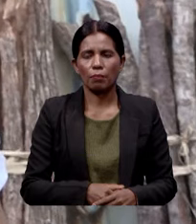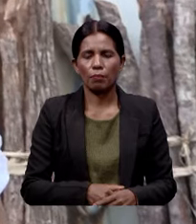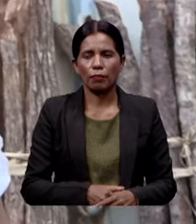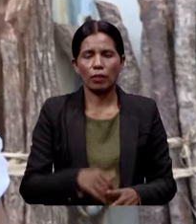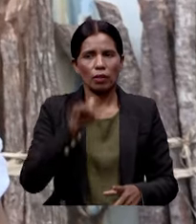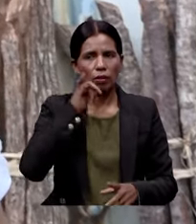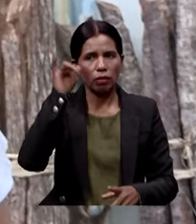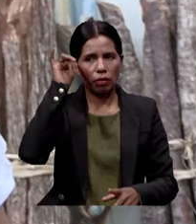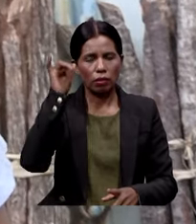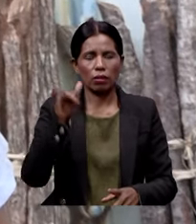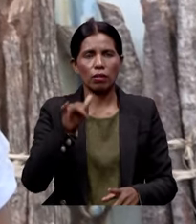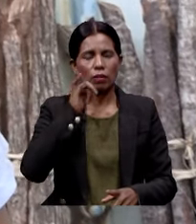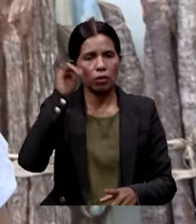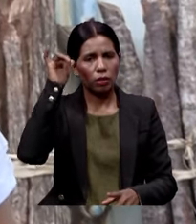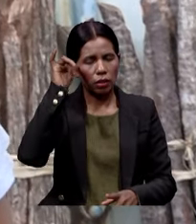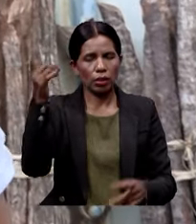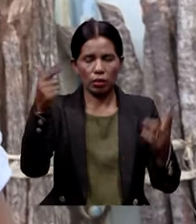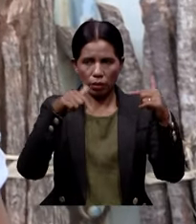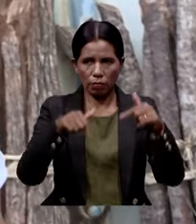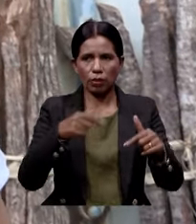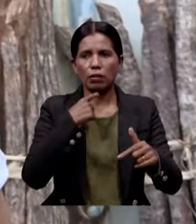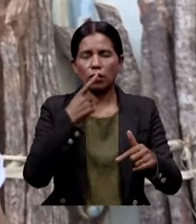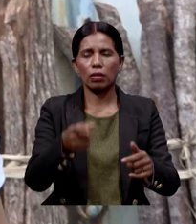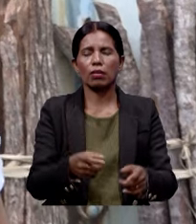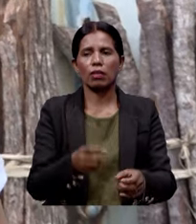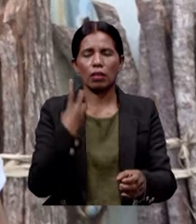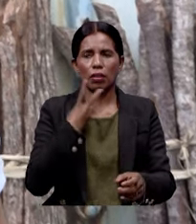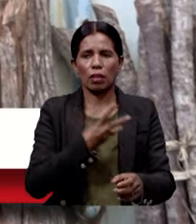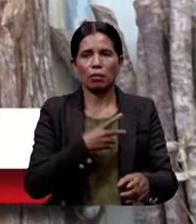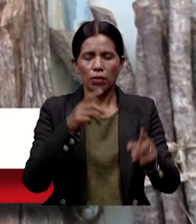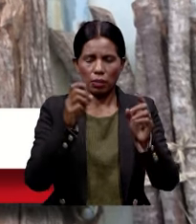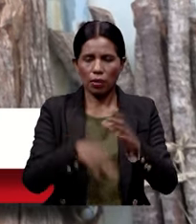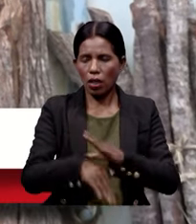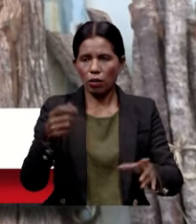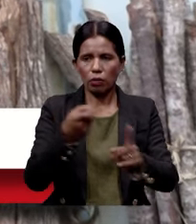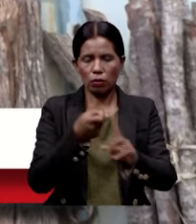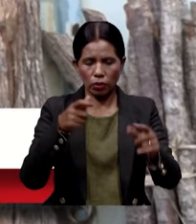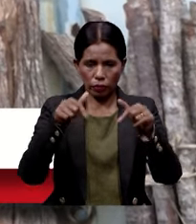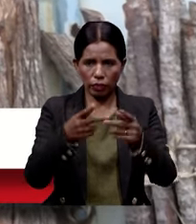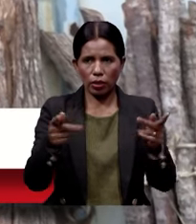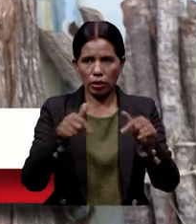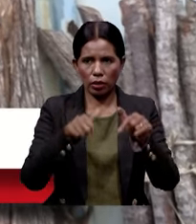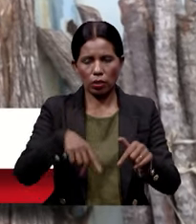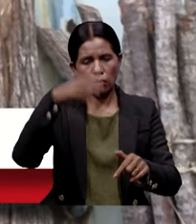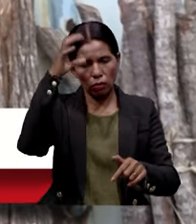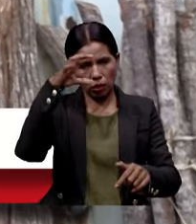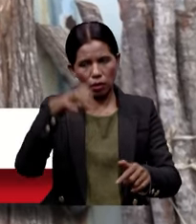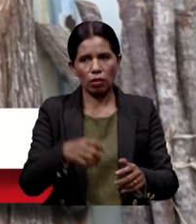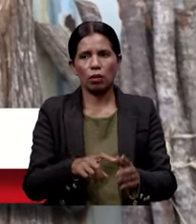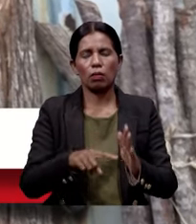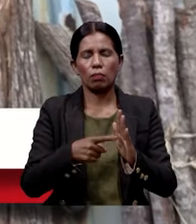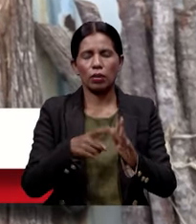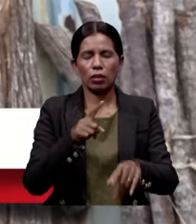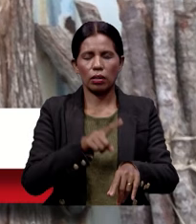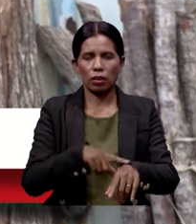horseik, sira orbain ruak mai horseik sira maitan, sira obligatoria amisai hosida ne udam botan, hosi kumesa tuku walu